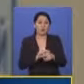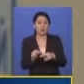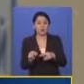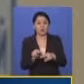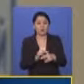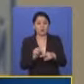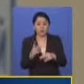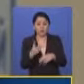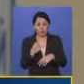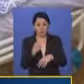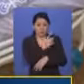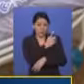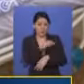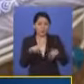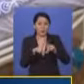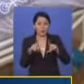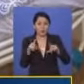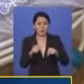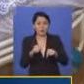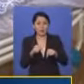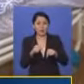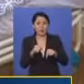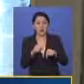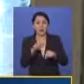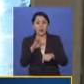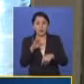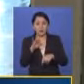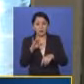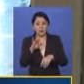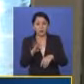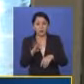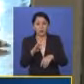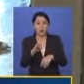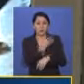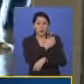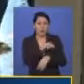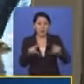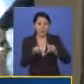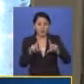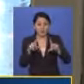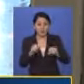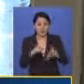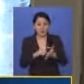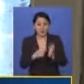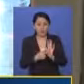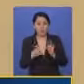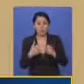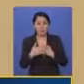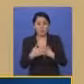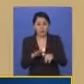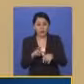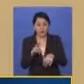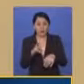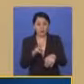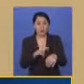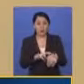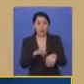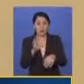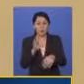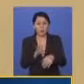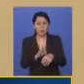Айта кету керек, медициналық мекеме инсульт алған науқастарды да қабылдайды. Олар үшін ауруханада арнайы орталық ашылған. Дәрігер көмегіне жүгінген